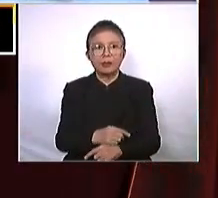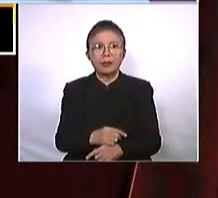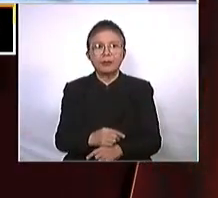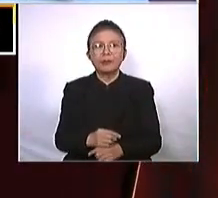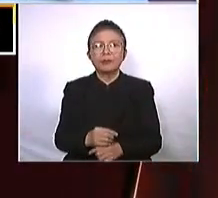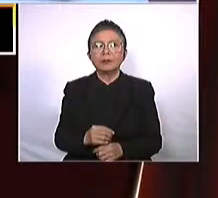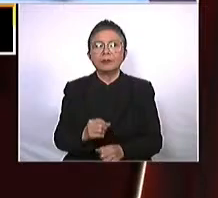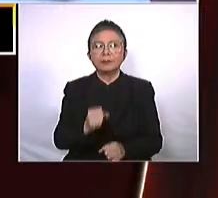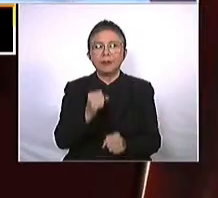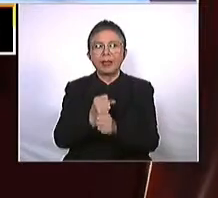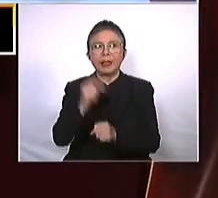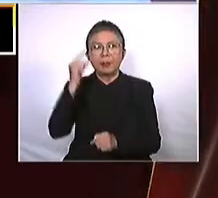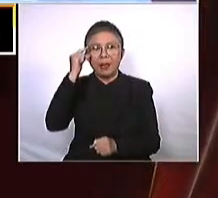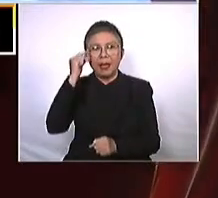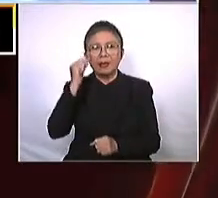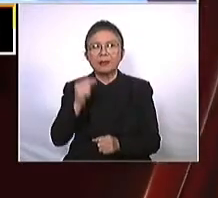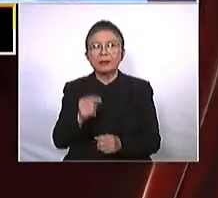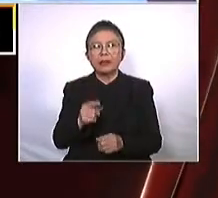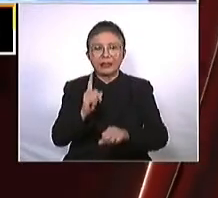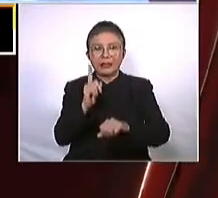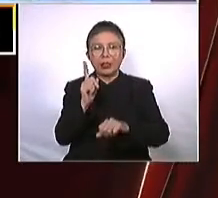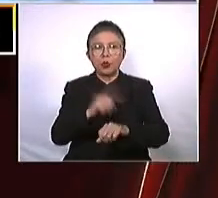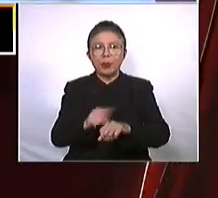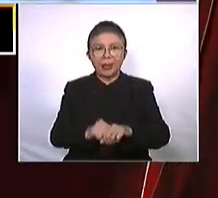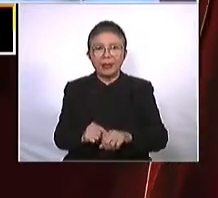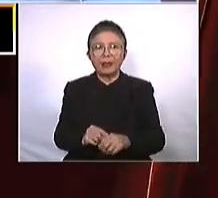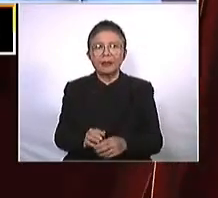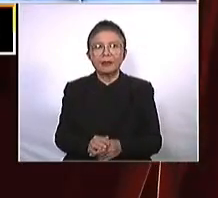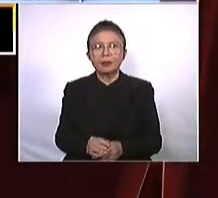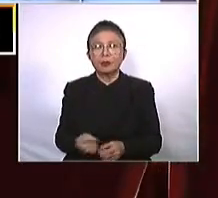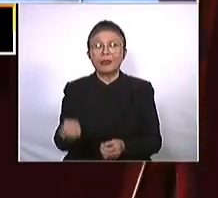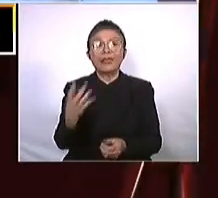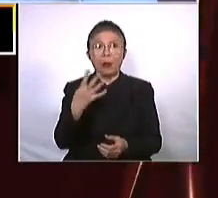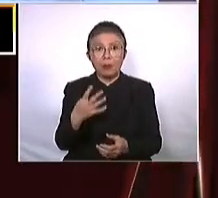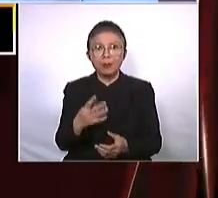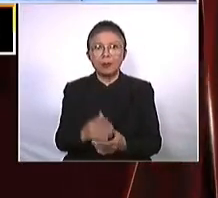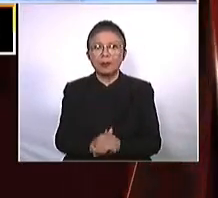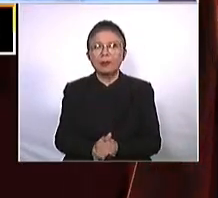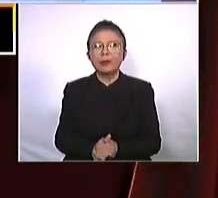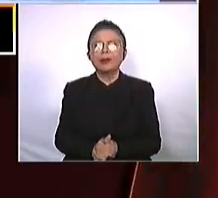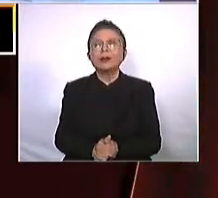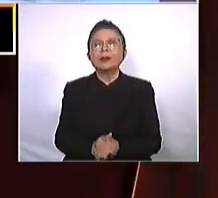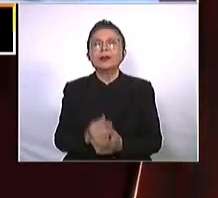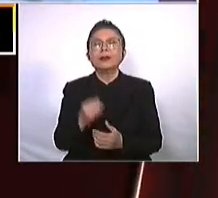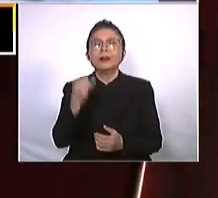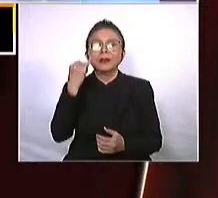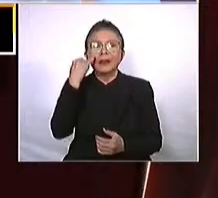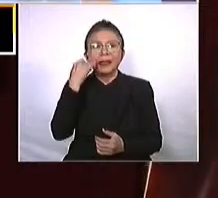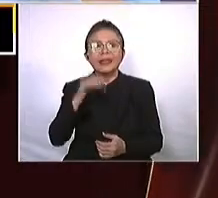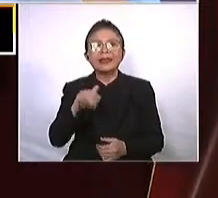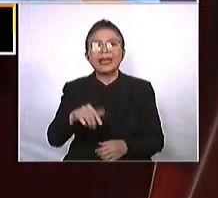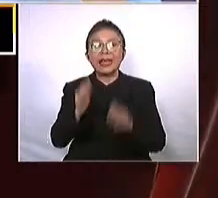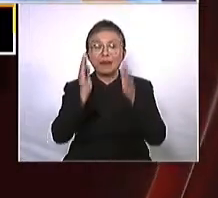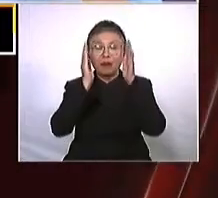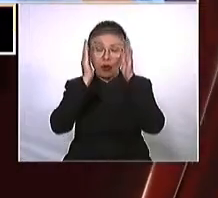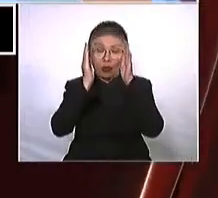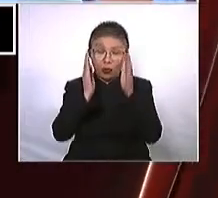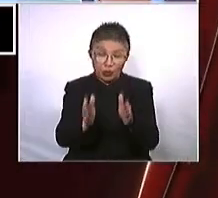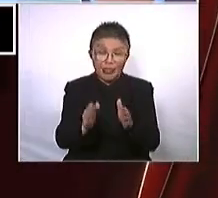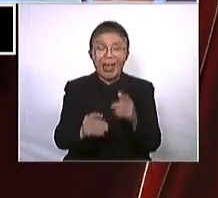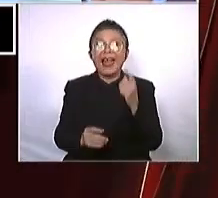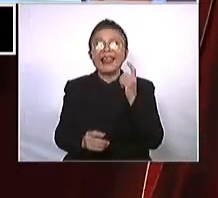Gibran. Waktu Anda 1 menit. 1 menit. Baik, Gus. Kita kan sedang fokus